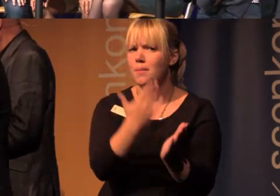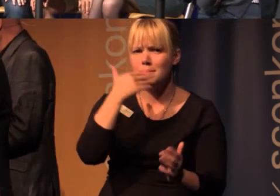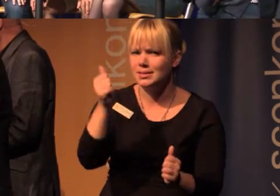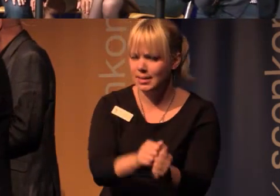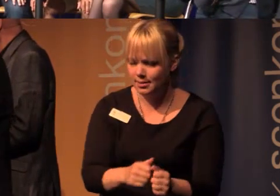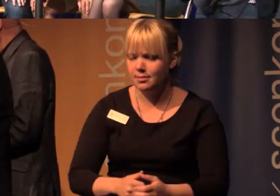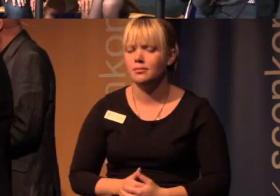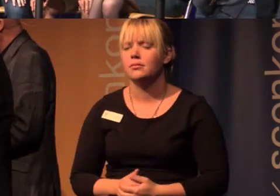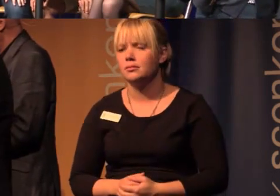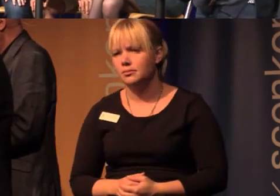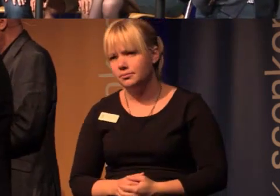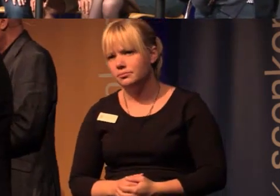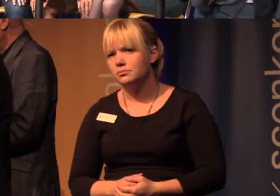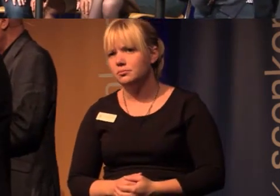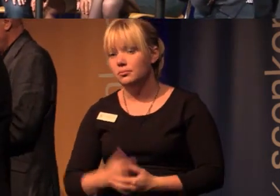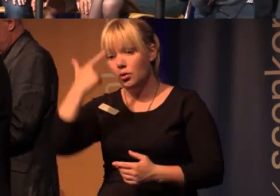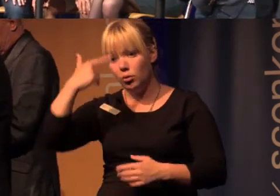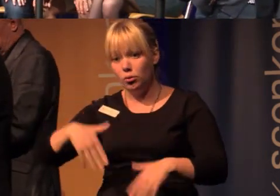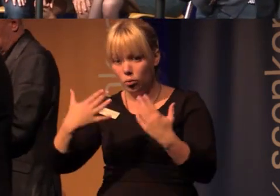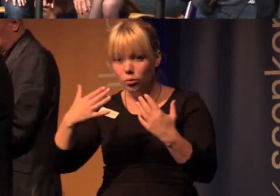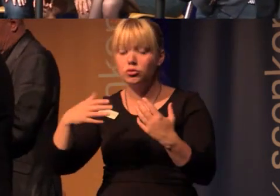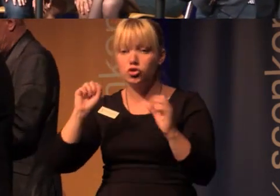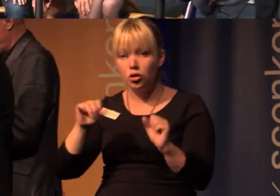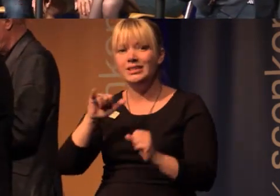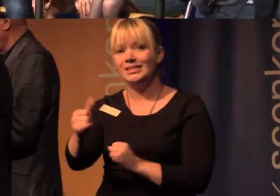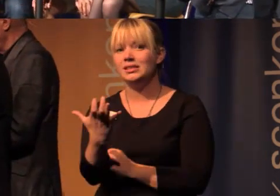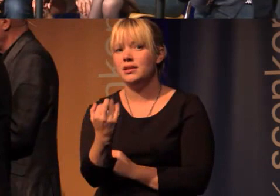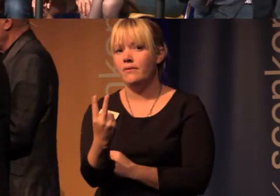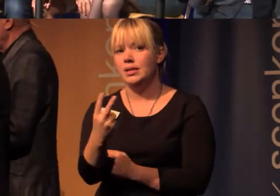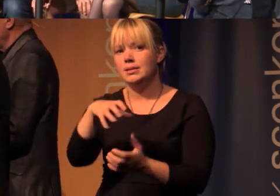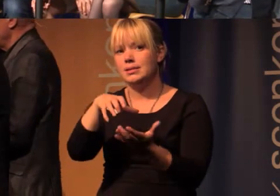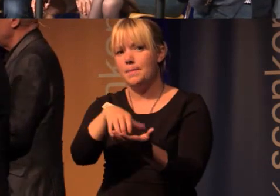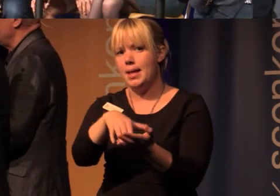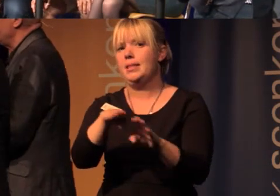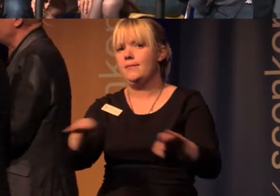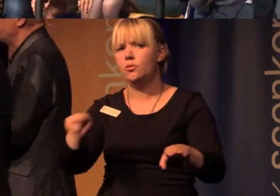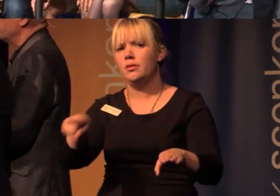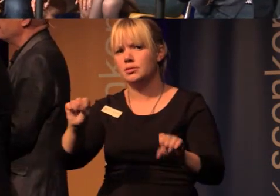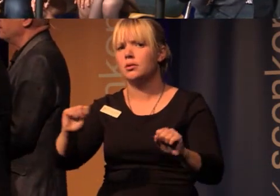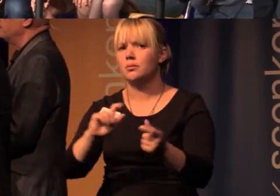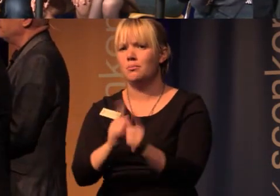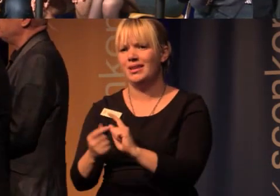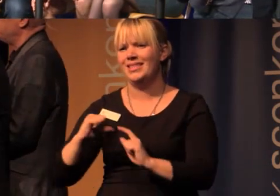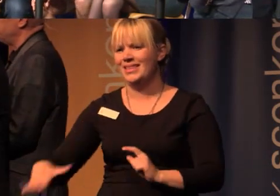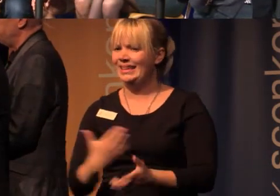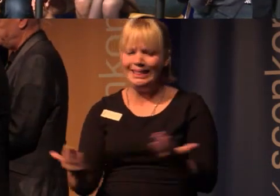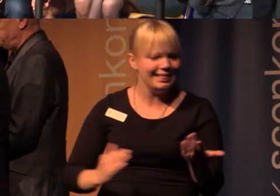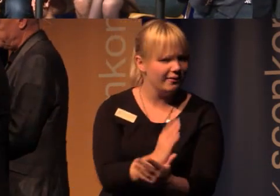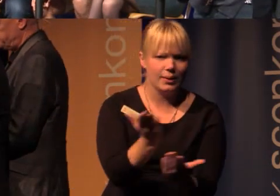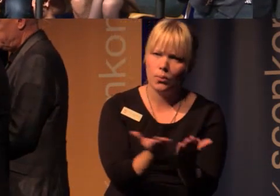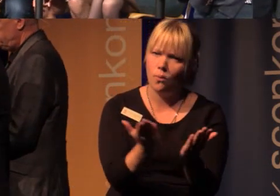måste kulturen tillgängliggöras på ett annat sätt, framförallt på civilsamhällelig nivå. Jag tror inte att det bör ske genom skolan för att det vore inte